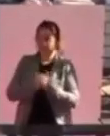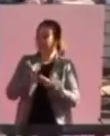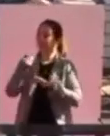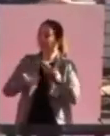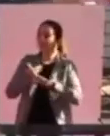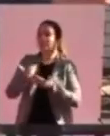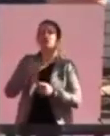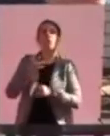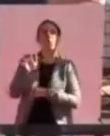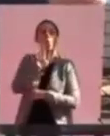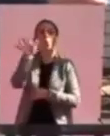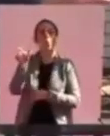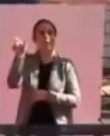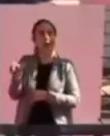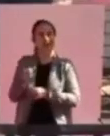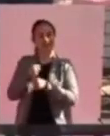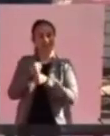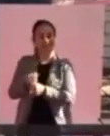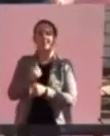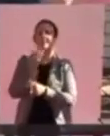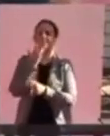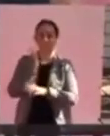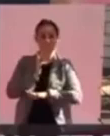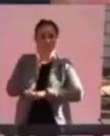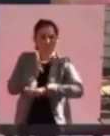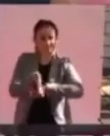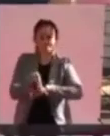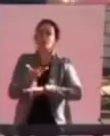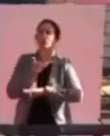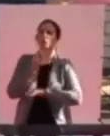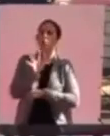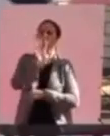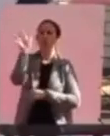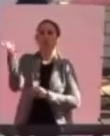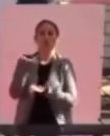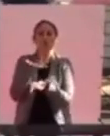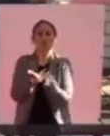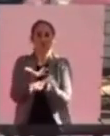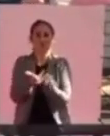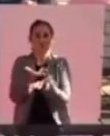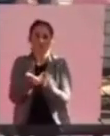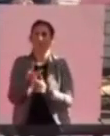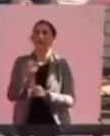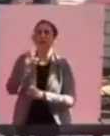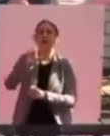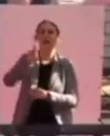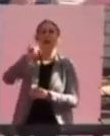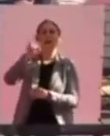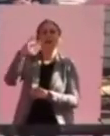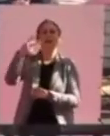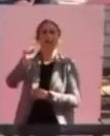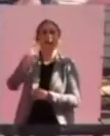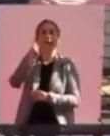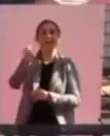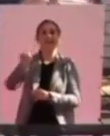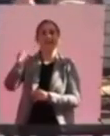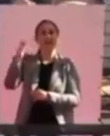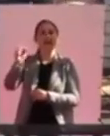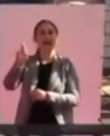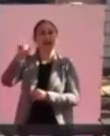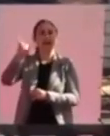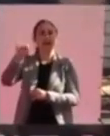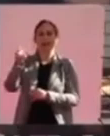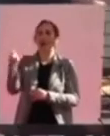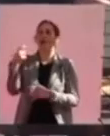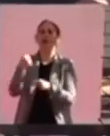intervenire e che ha un altro resoconto da fare erika zaccaria lavora presso il reparto di emergenza